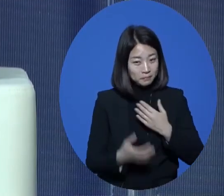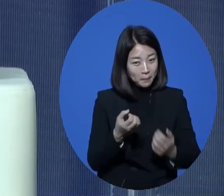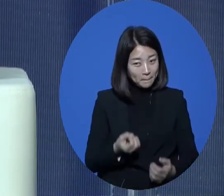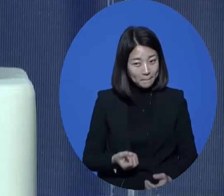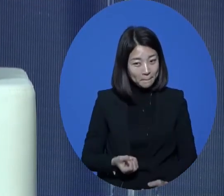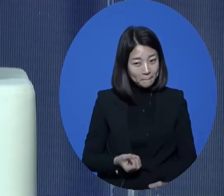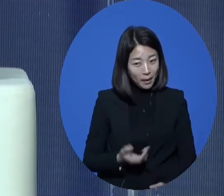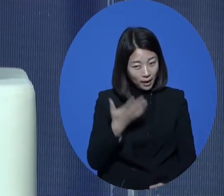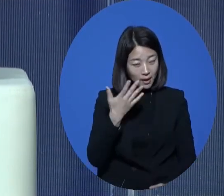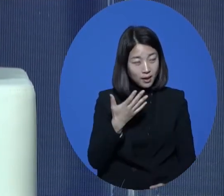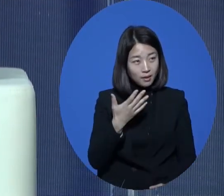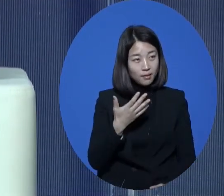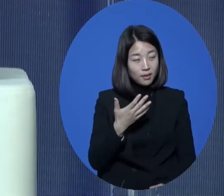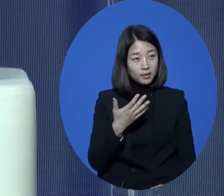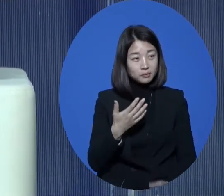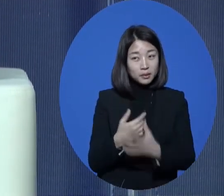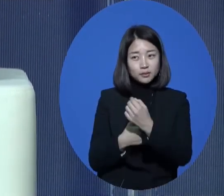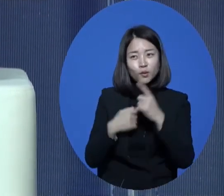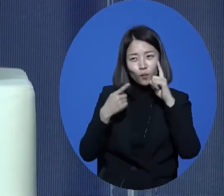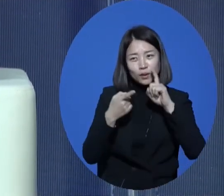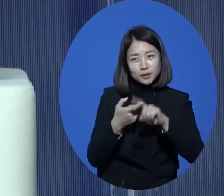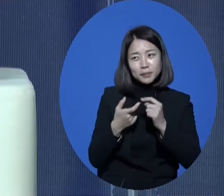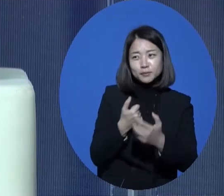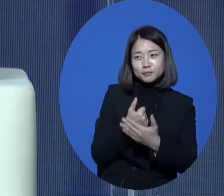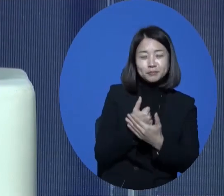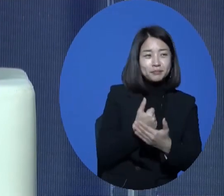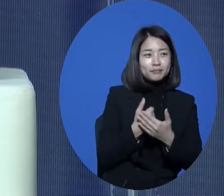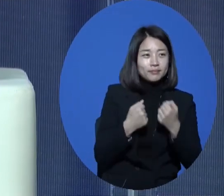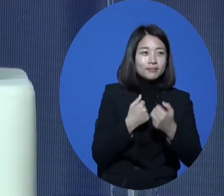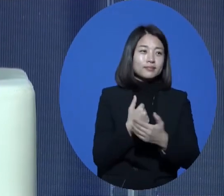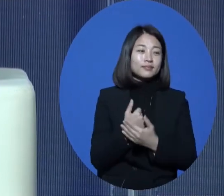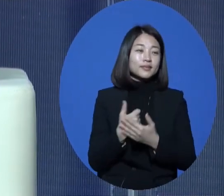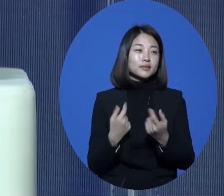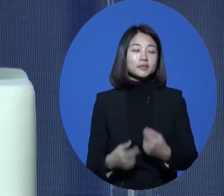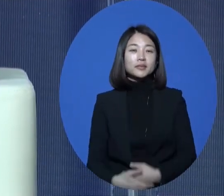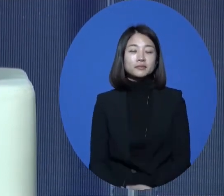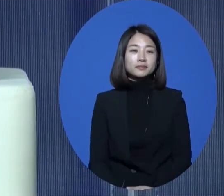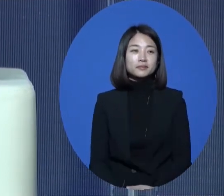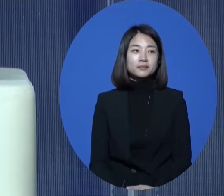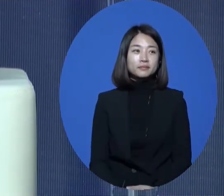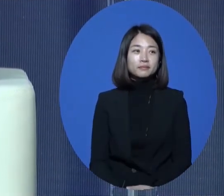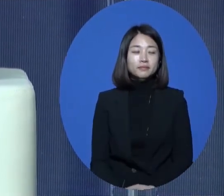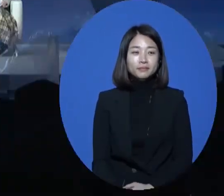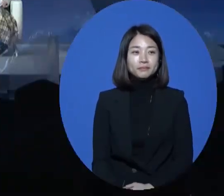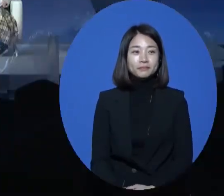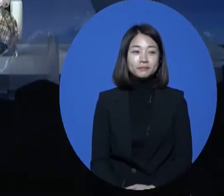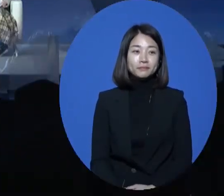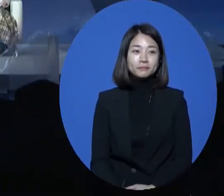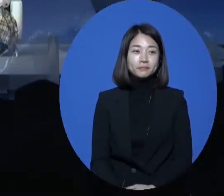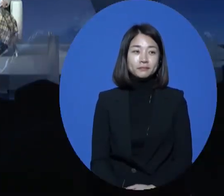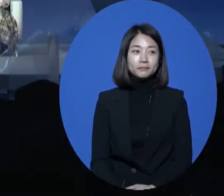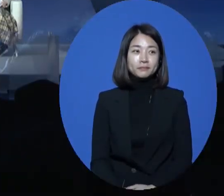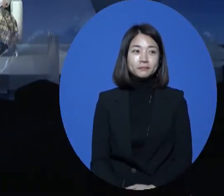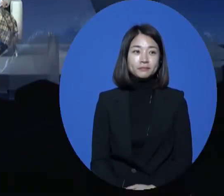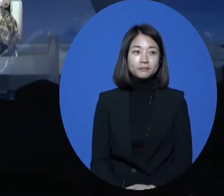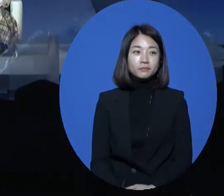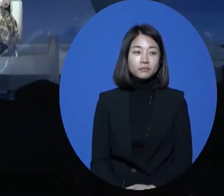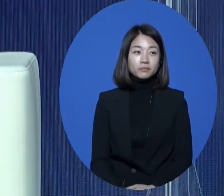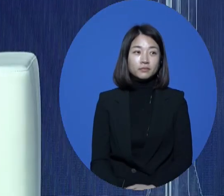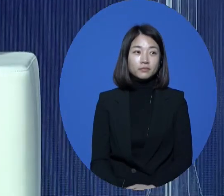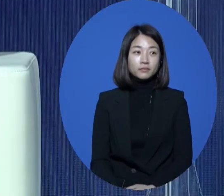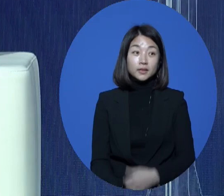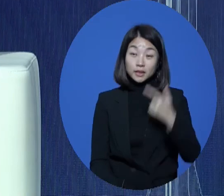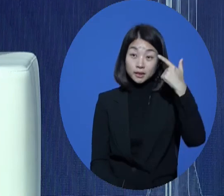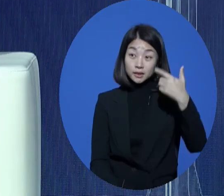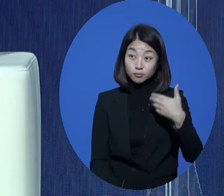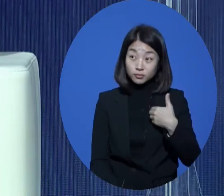나올 수 있도록 많은 분들이 좀 관심을 가져주시면 좋을 것 같습니다. 네.